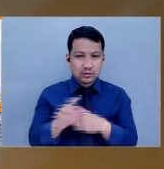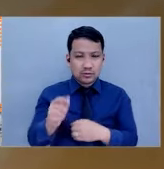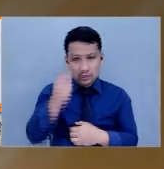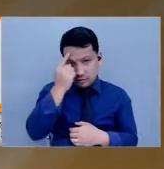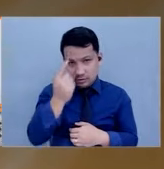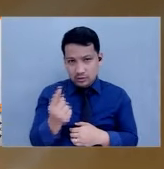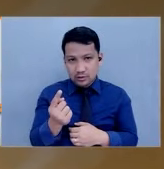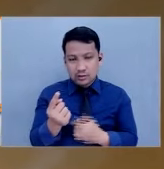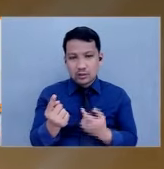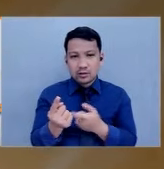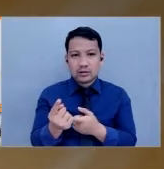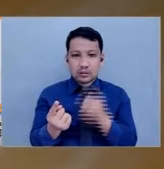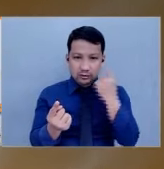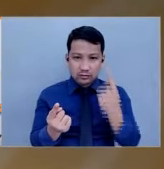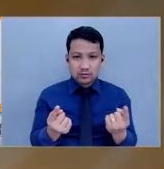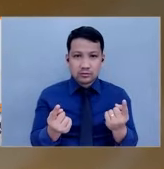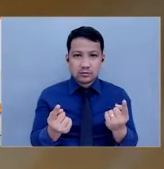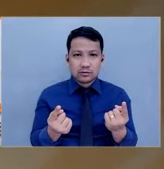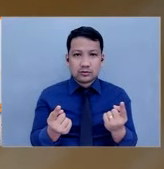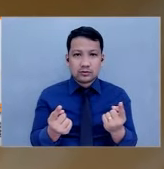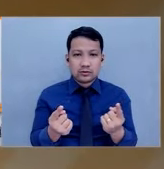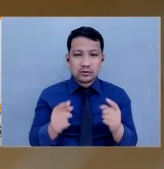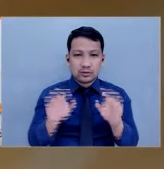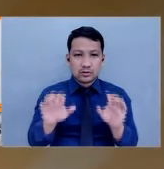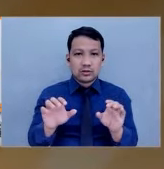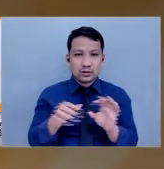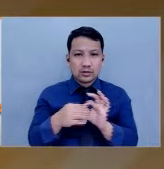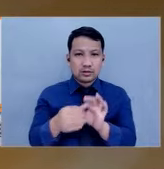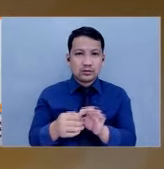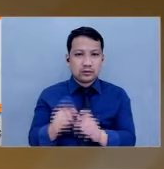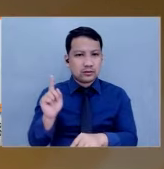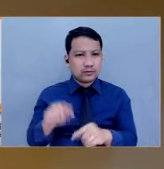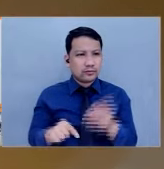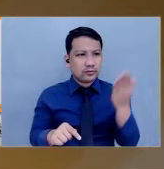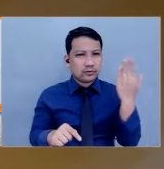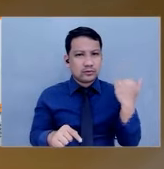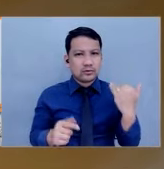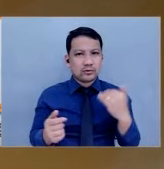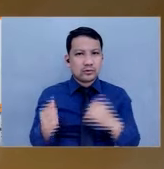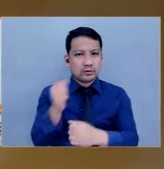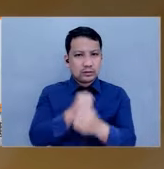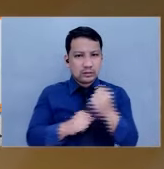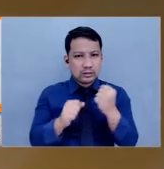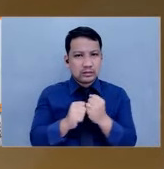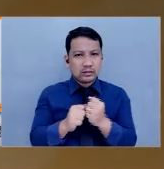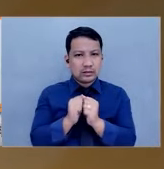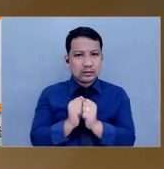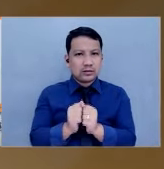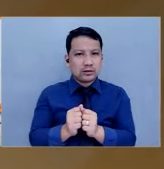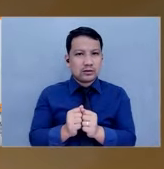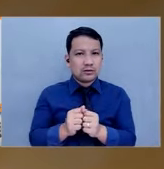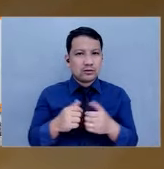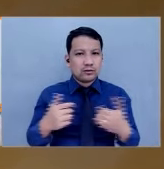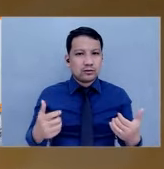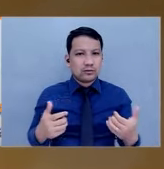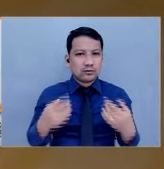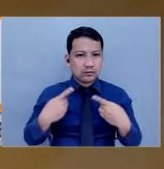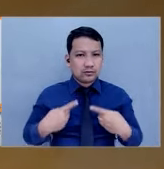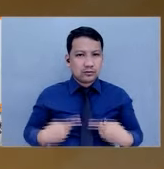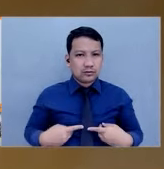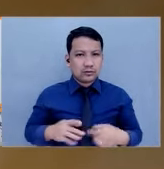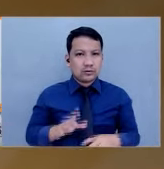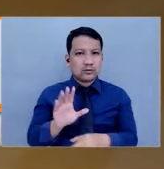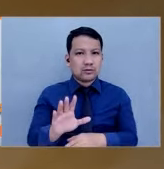Richard. Solo rin siya sa Opulence Halloween ball. At hindi gaya noong mga nakaraang taon nga, no, wala ring Halloween costume entry ang